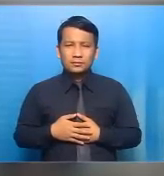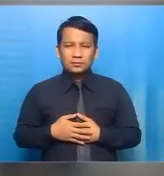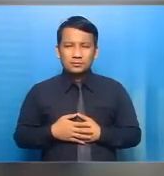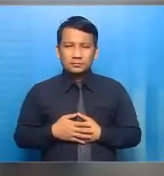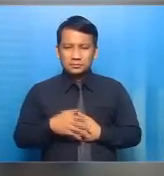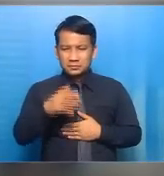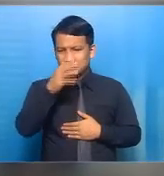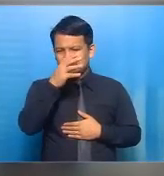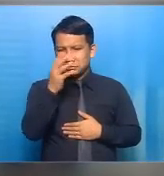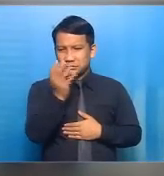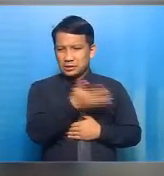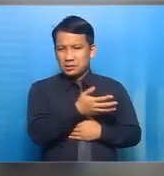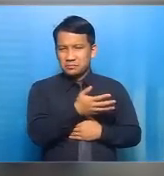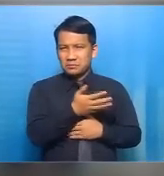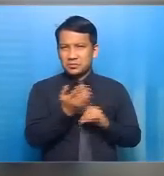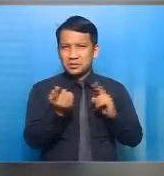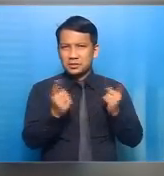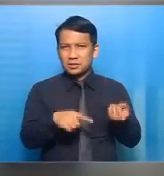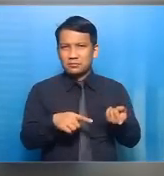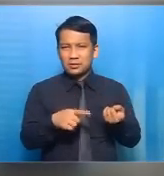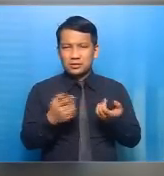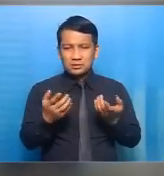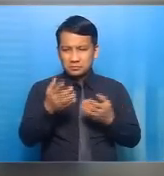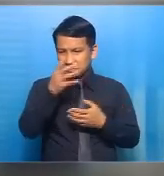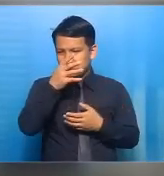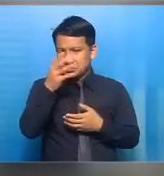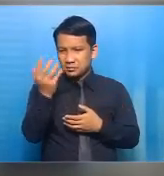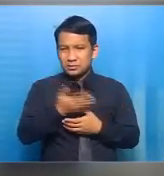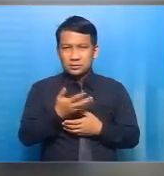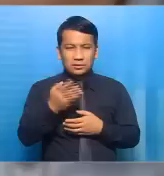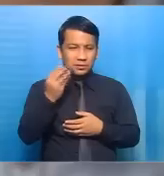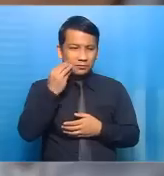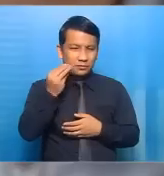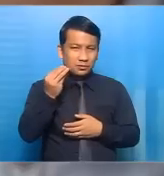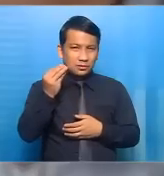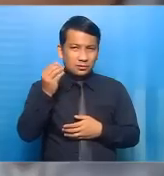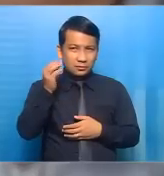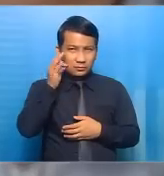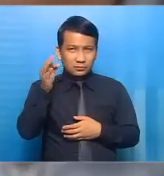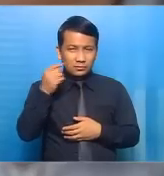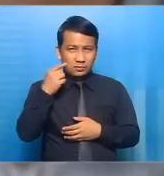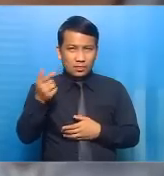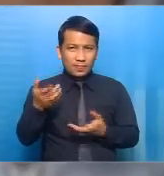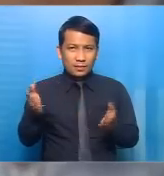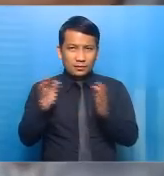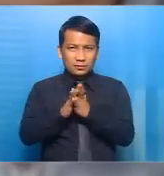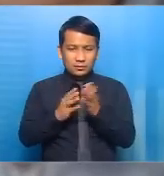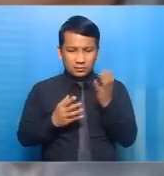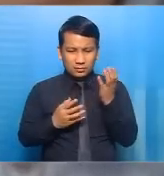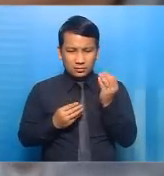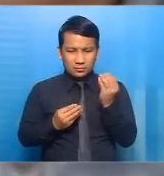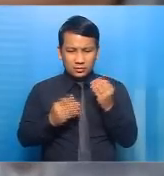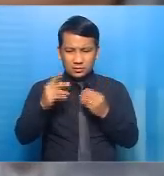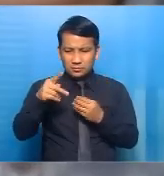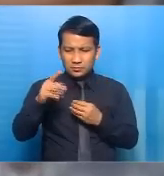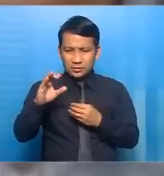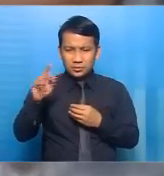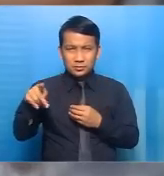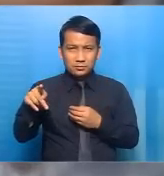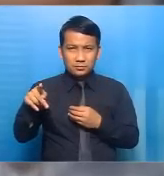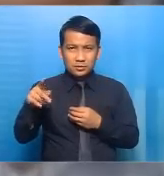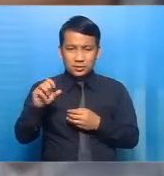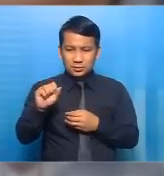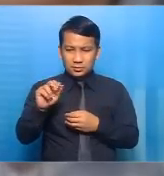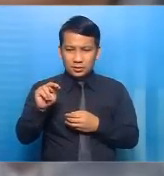Tedma, yan lang daw nakukuwang sagot ni Marie France Gaspar sa tuwing nangihingi siya ng update sa PCP station sa